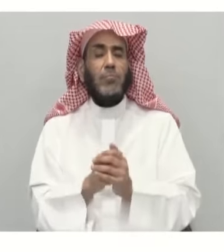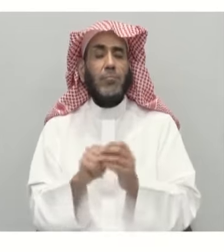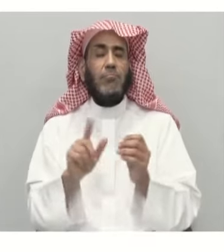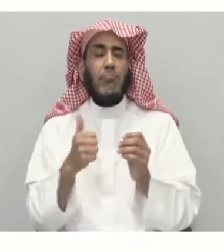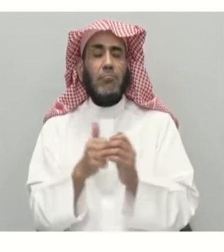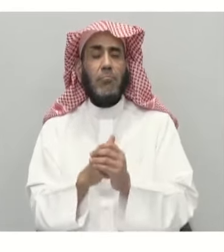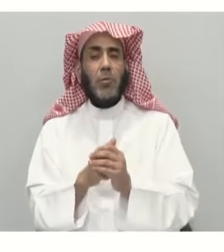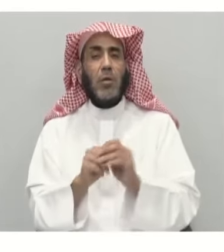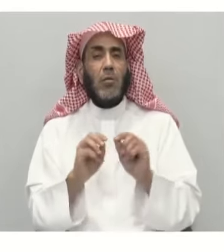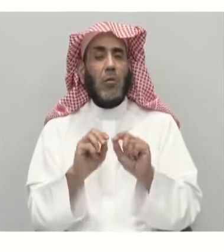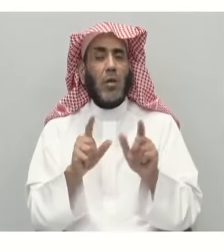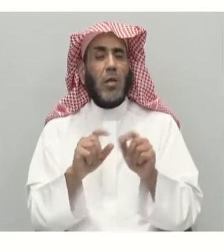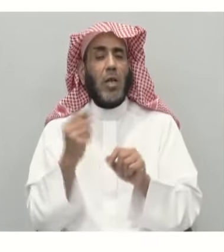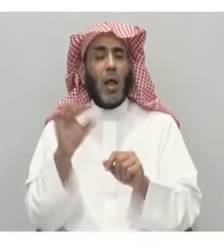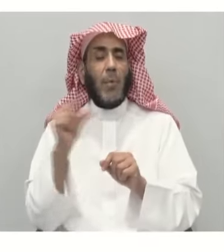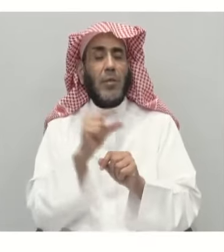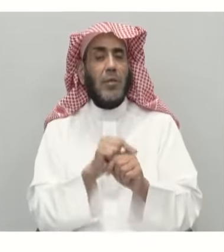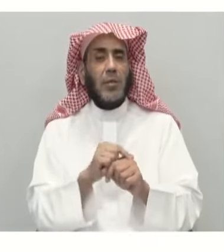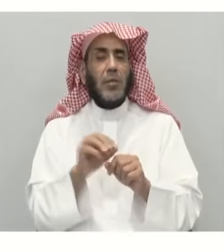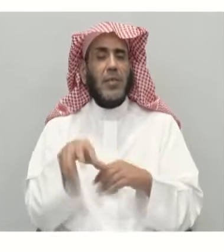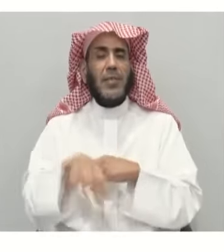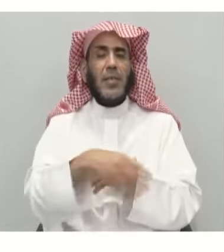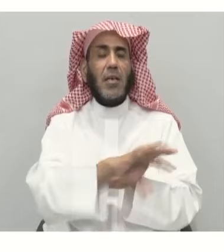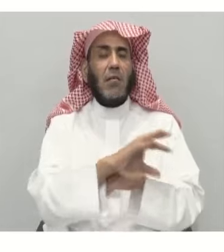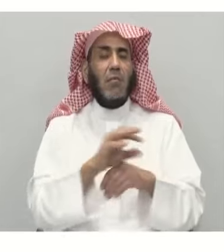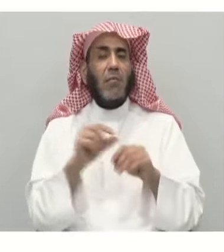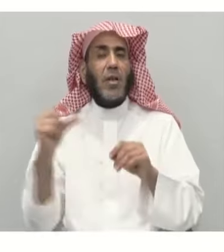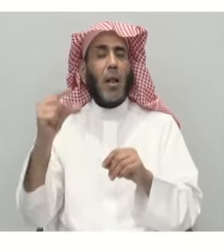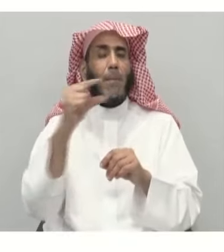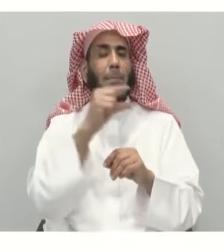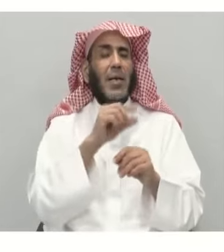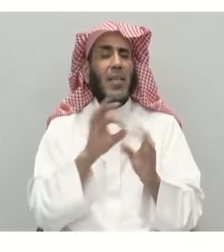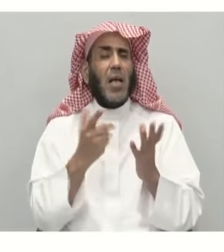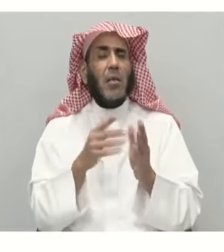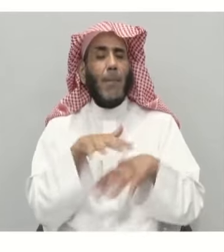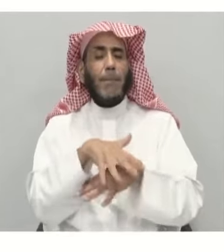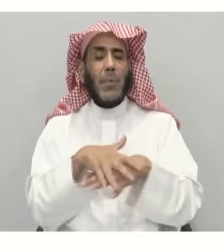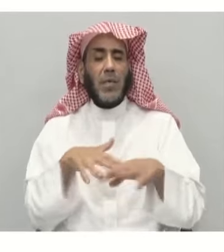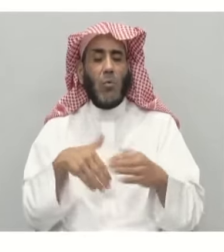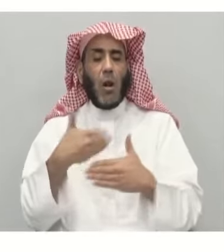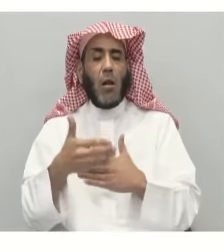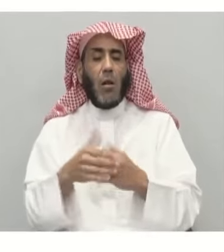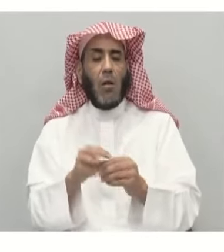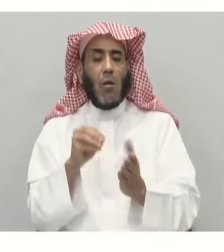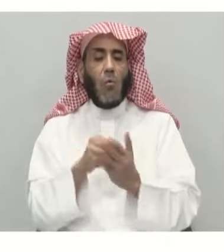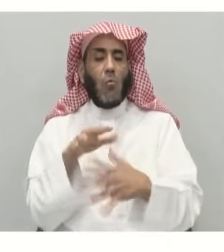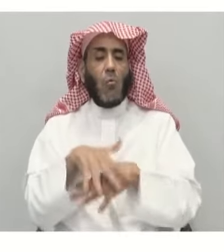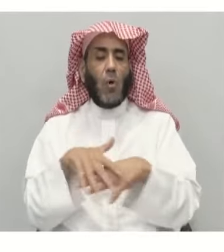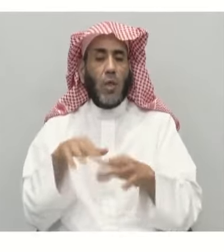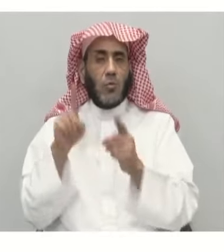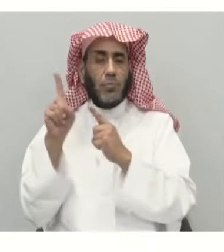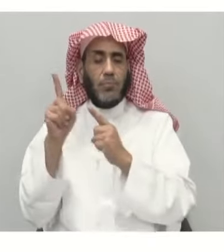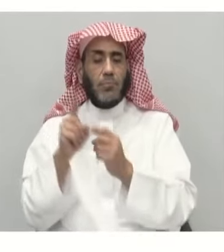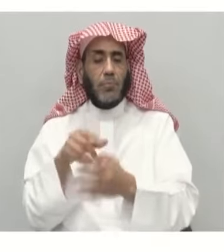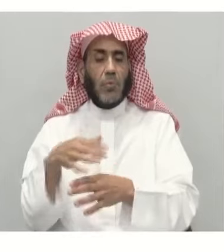في طرح هذه الكلمات يقول صنف الكلمات الاتيه بحسب الجدول اللاحق ووضع هذا الجدول كما ترى